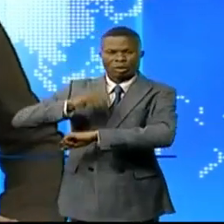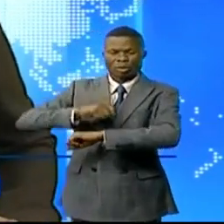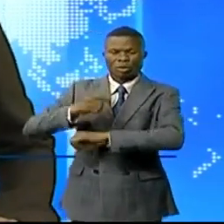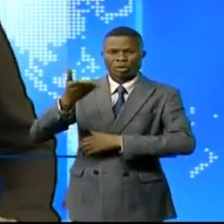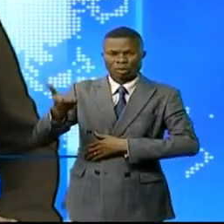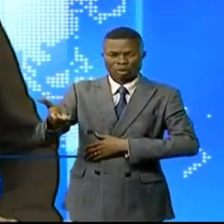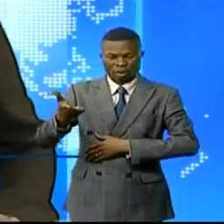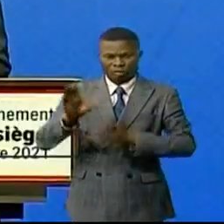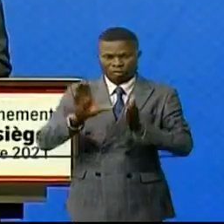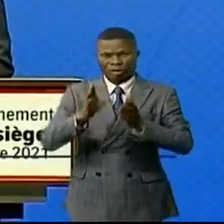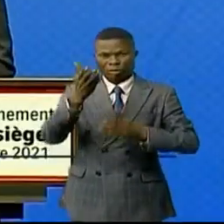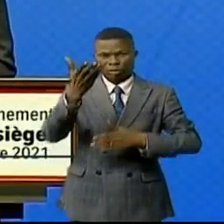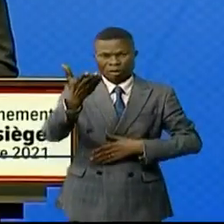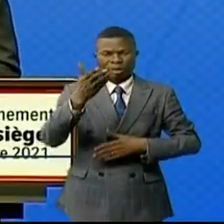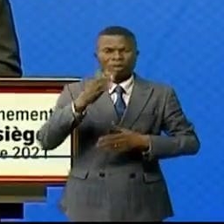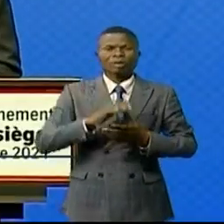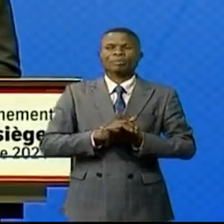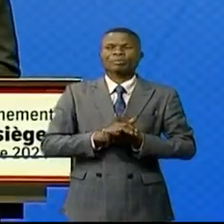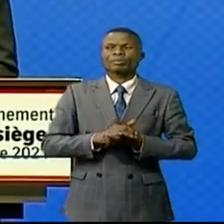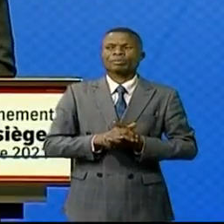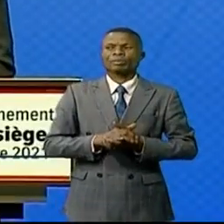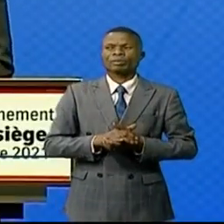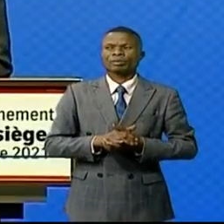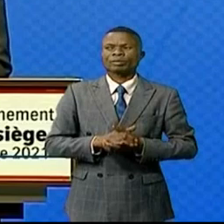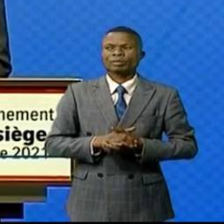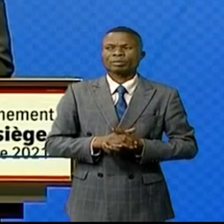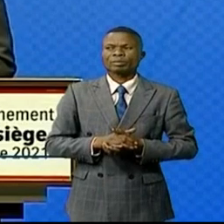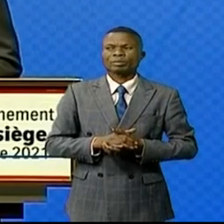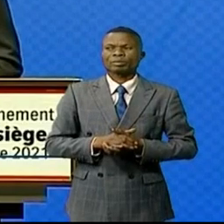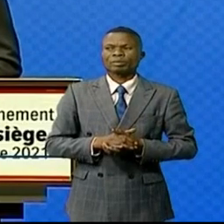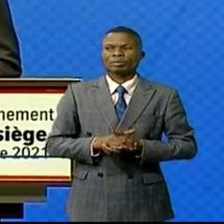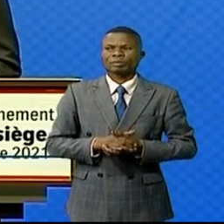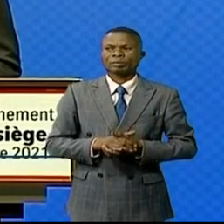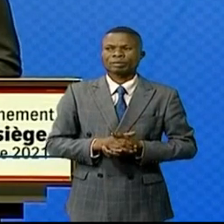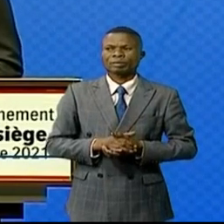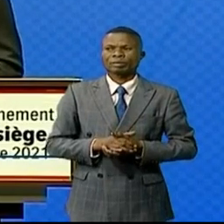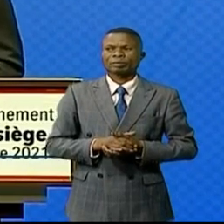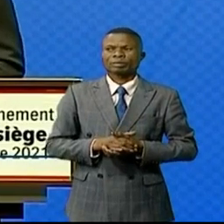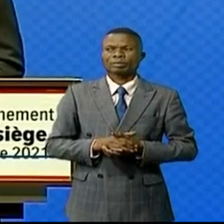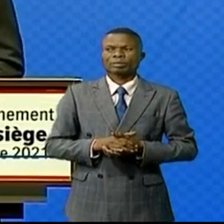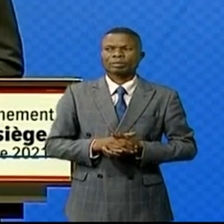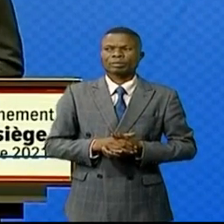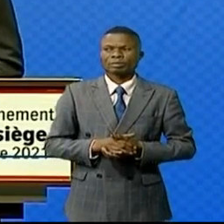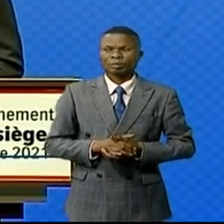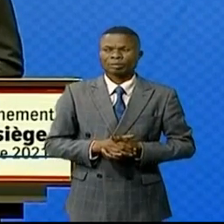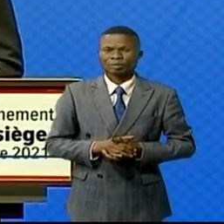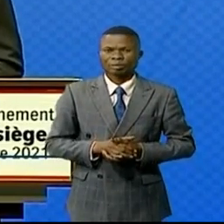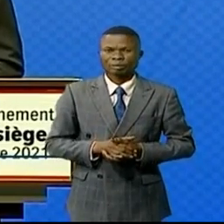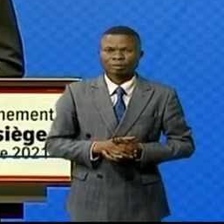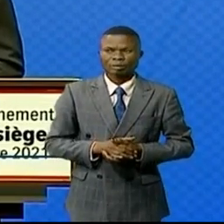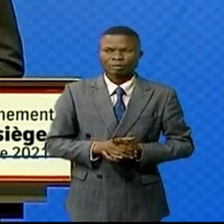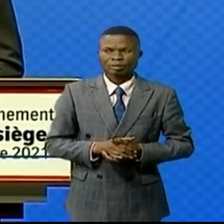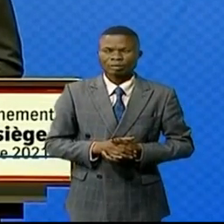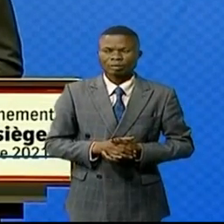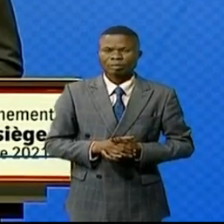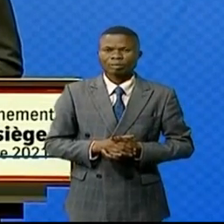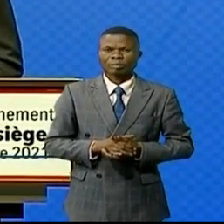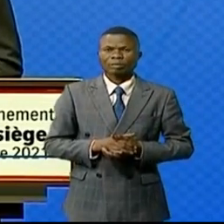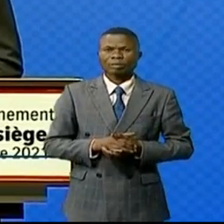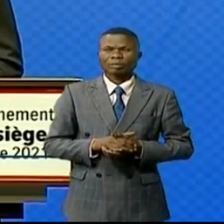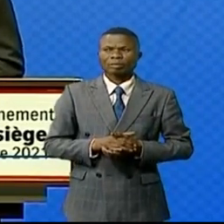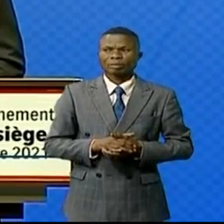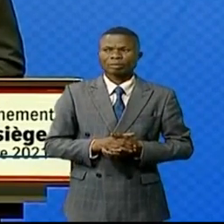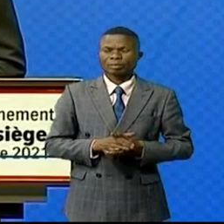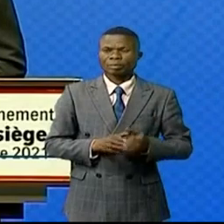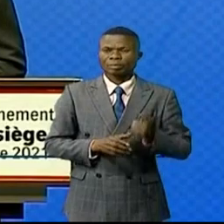militaire. Suivez. Avant la période de Covid, la frontière RDC, c'est la frontière la plus fréquentée au monde après la